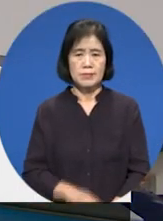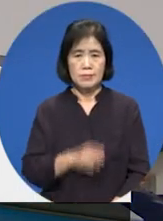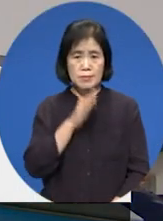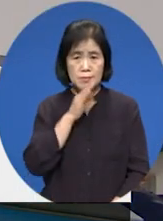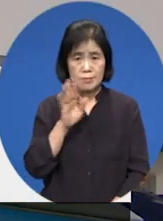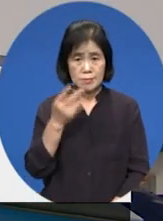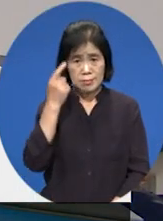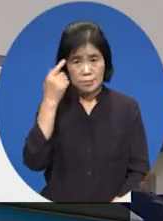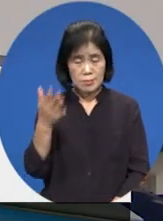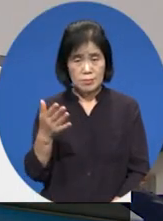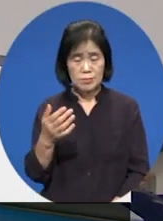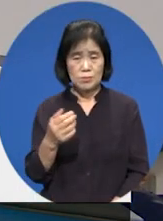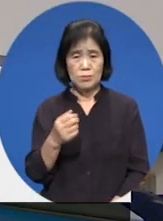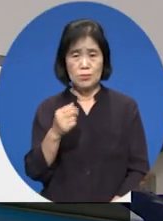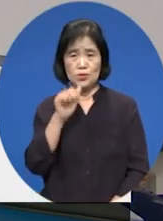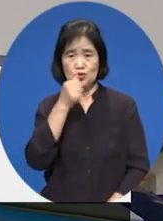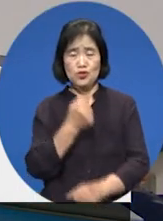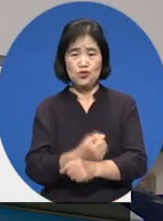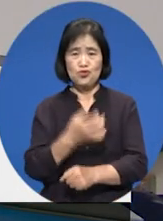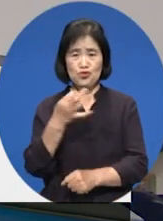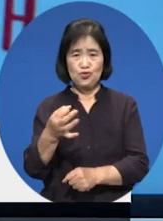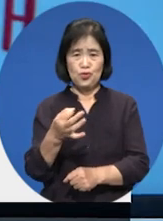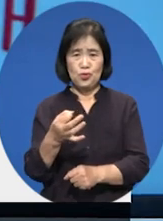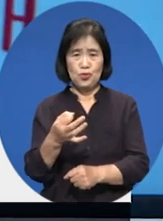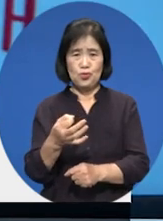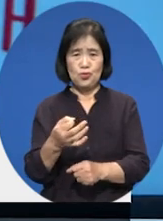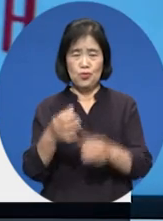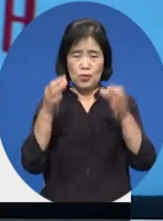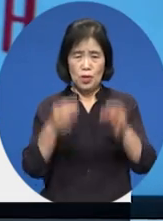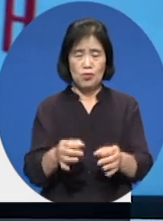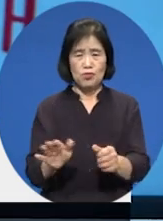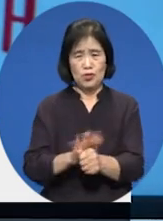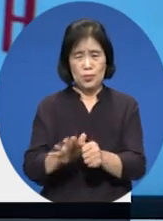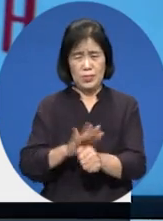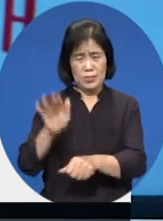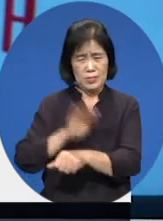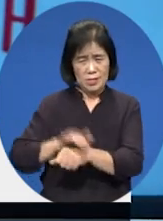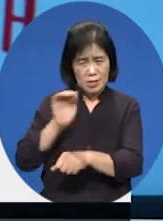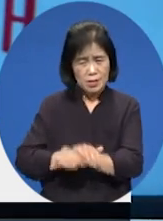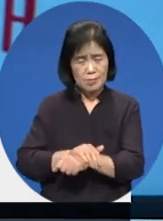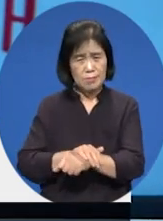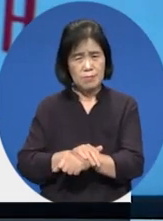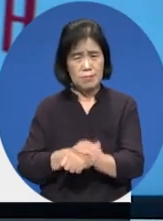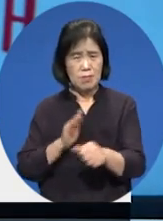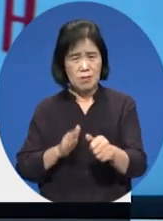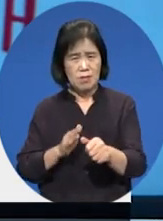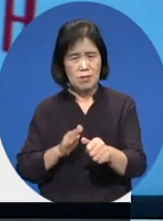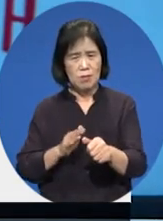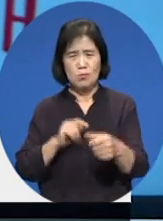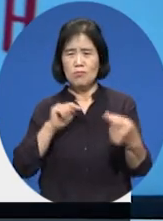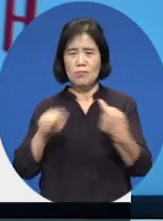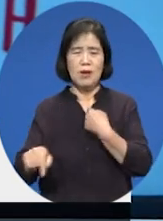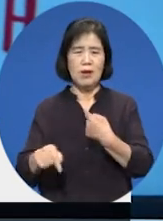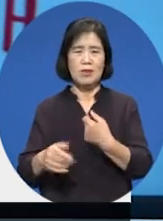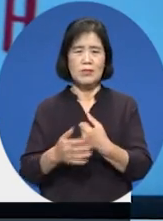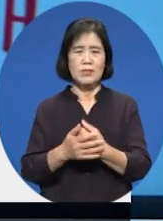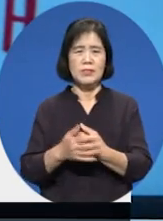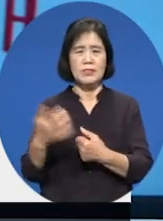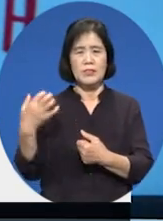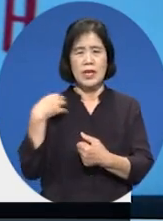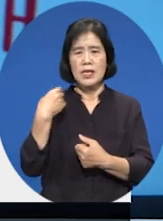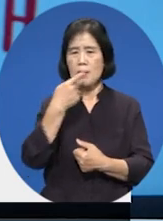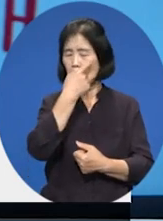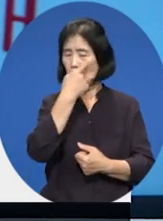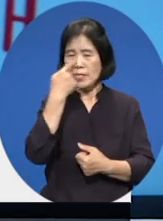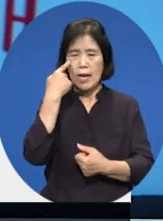아니 중개수수료 내리면서 서비스질은 높이라고요? 이 앞뒤가 안 맞는 것 같은데요. 일단 책임 보장 한도를